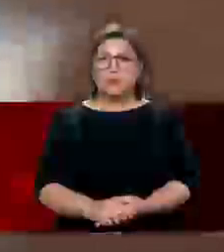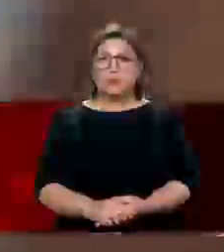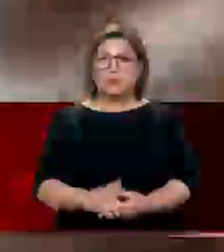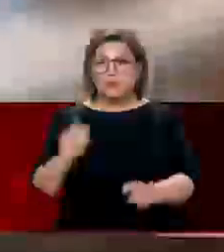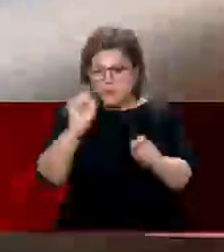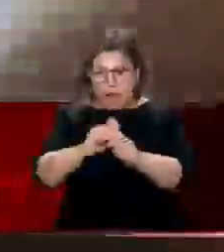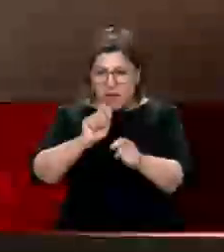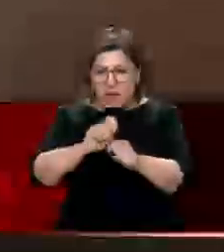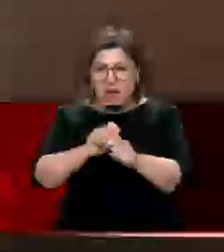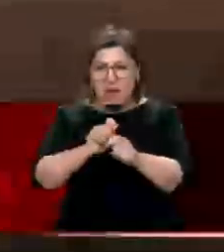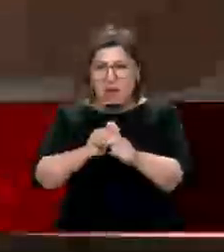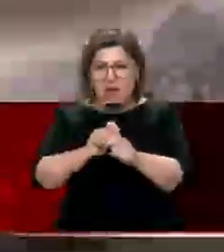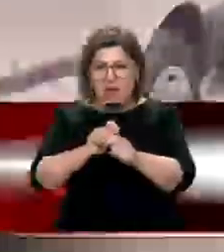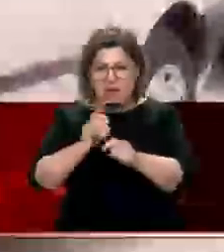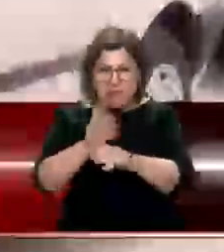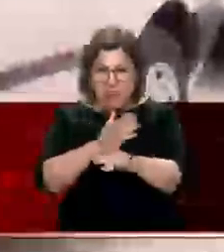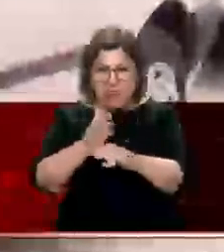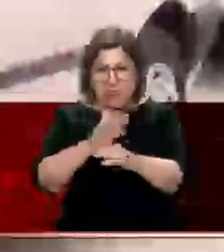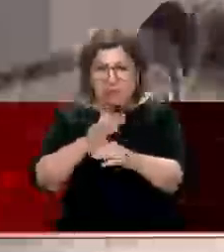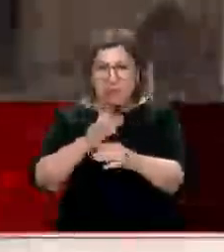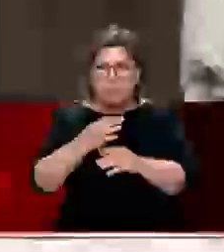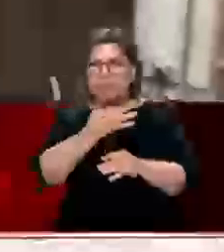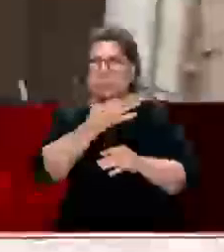Tadilat sırasında sıkışan doğalgaz patladı.